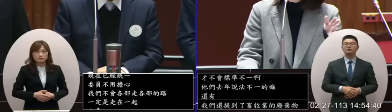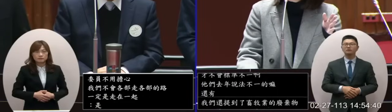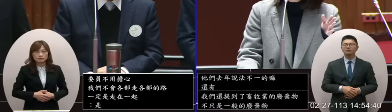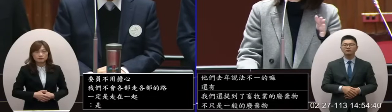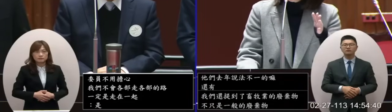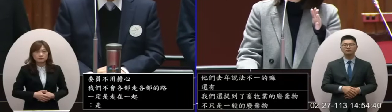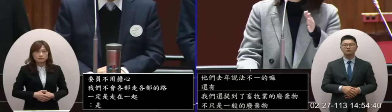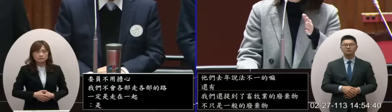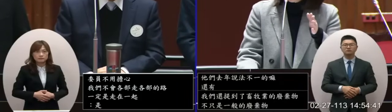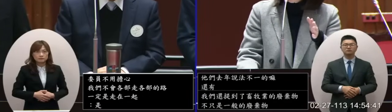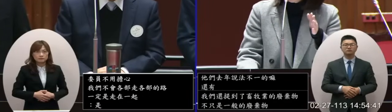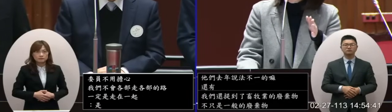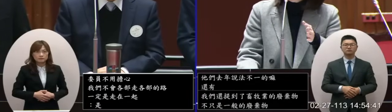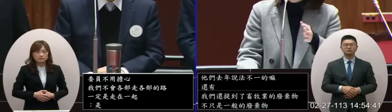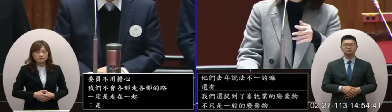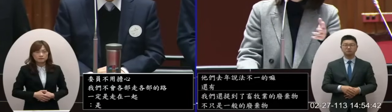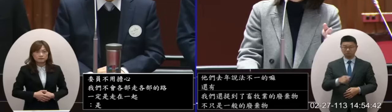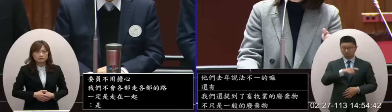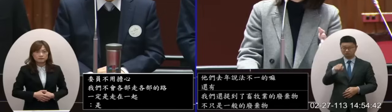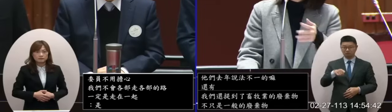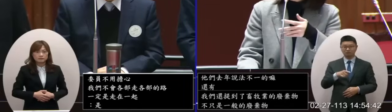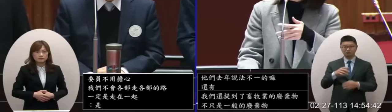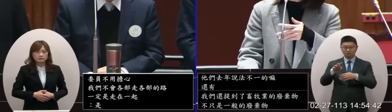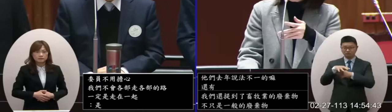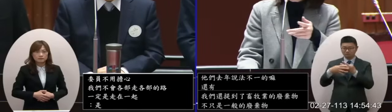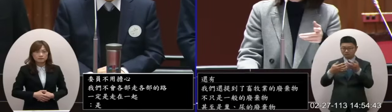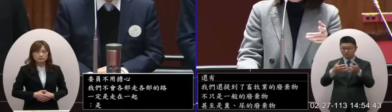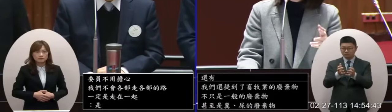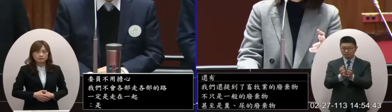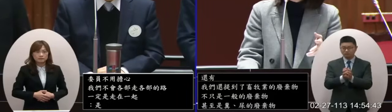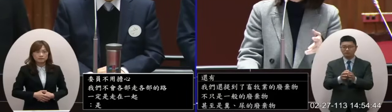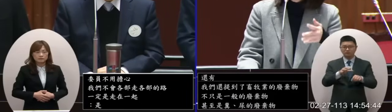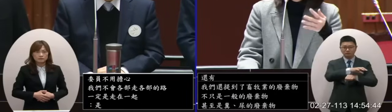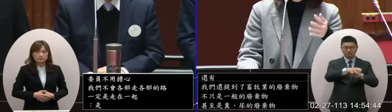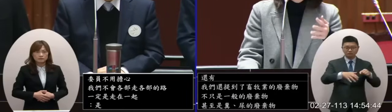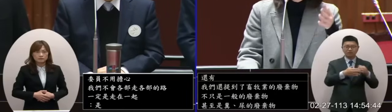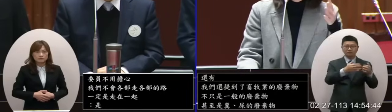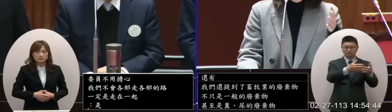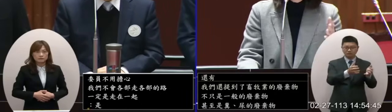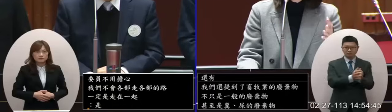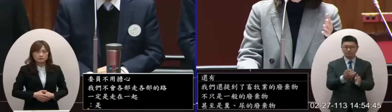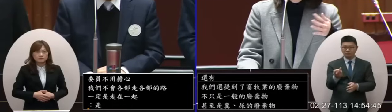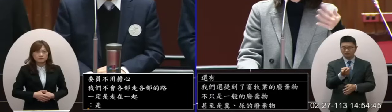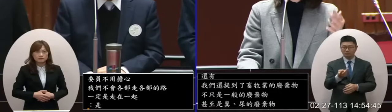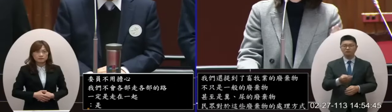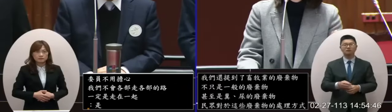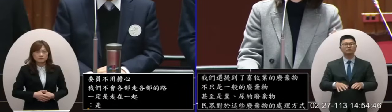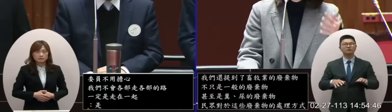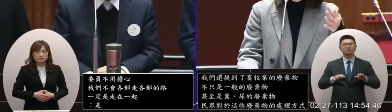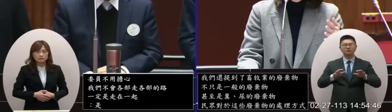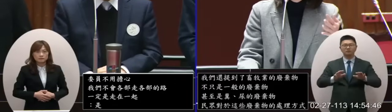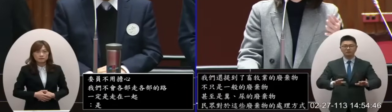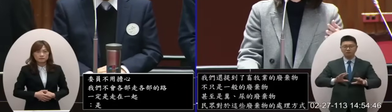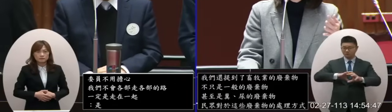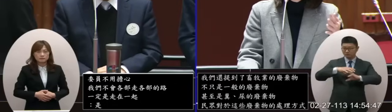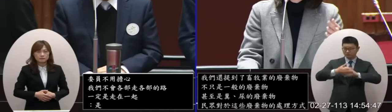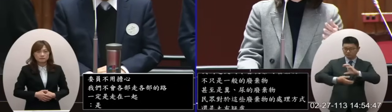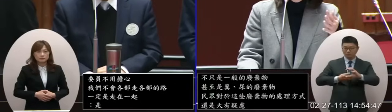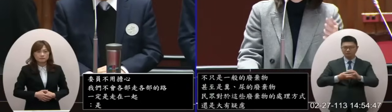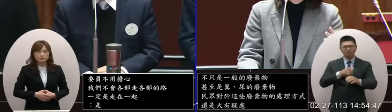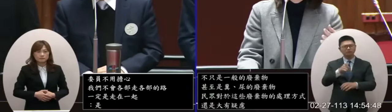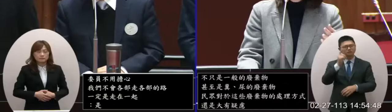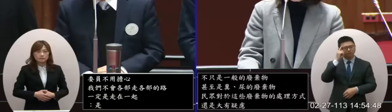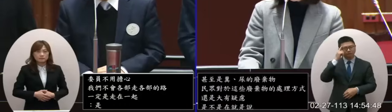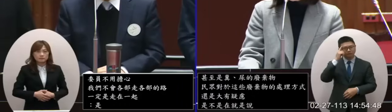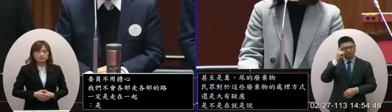就是说你们有没有办法，这是农业部跟那个环境部嘛，在世界上你们有没有